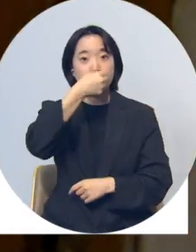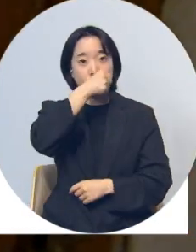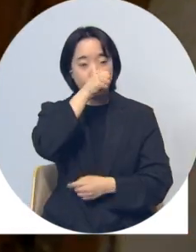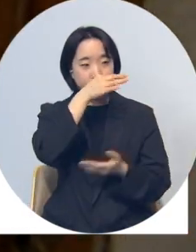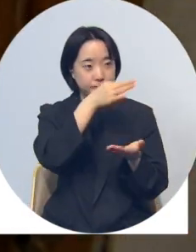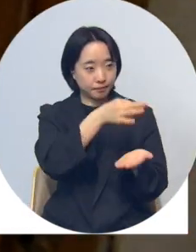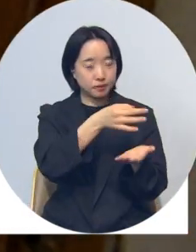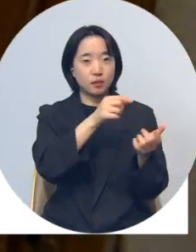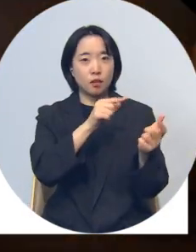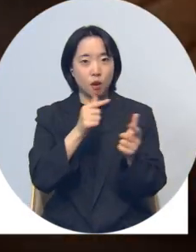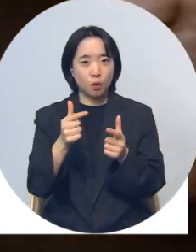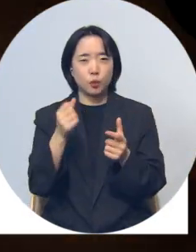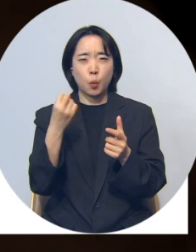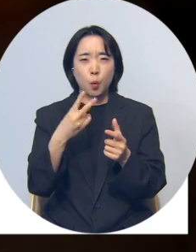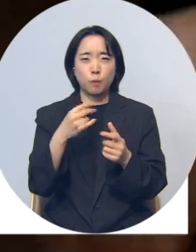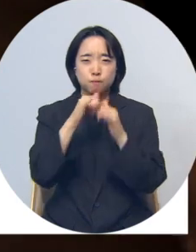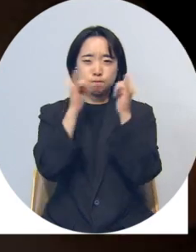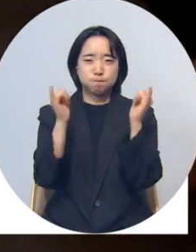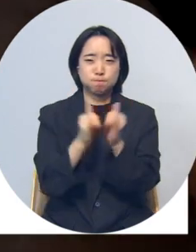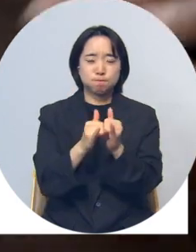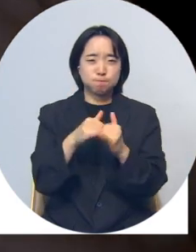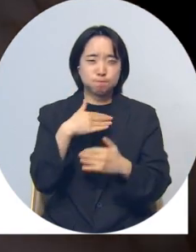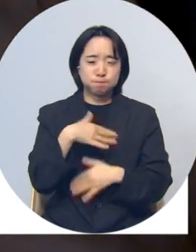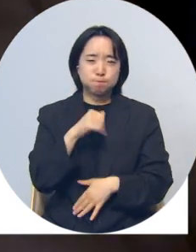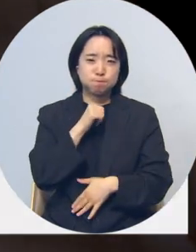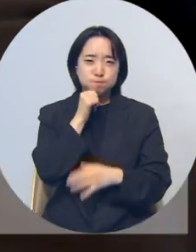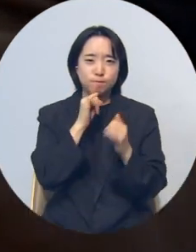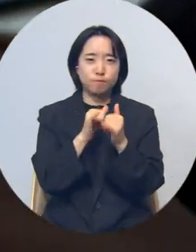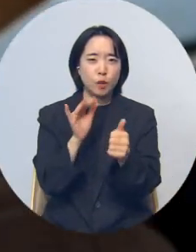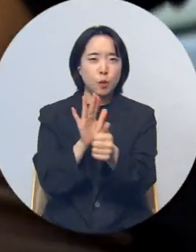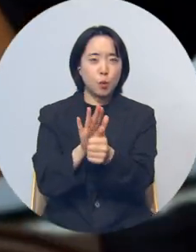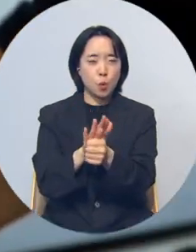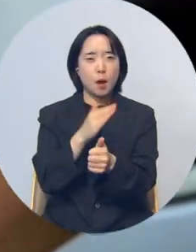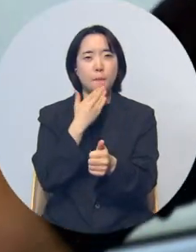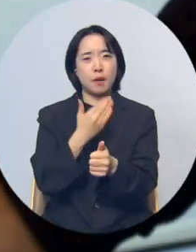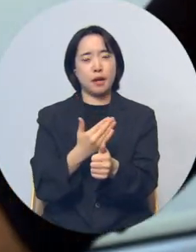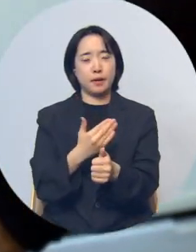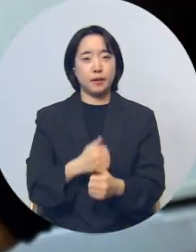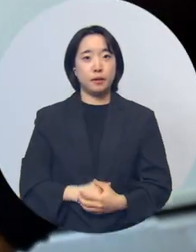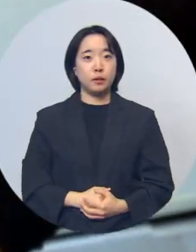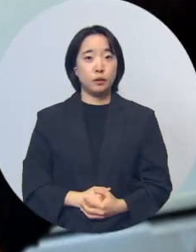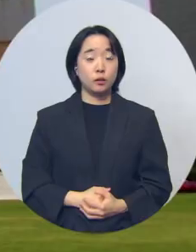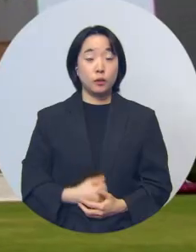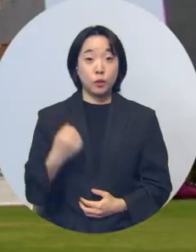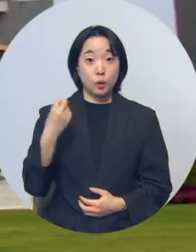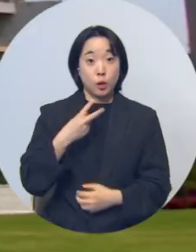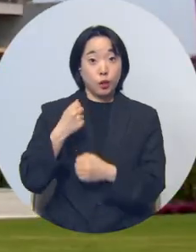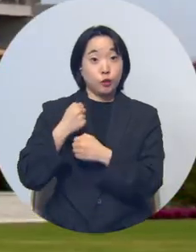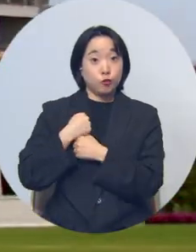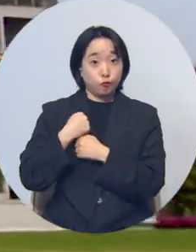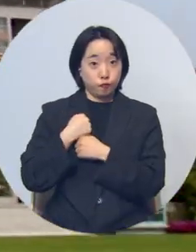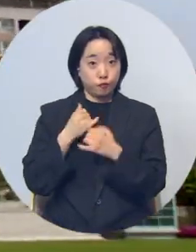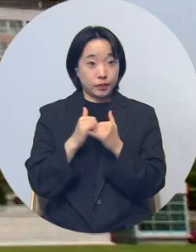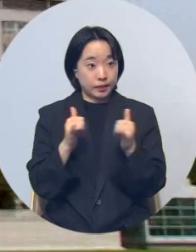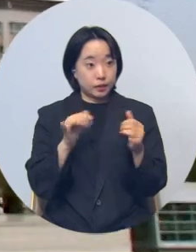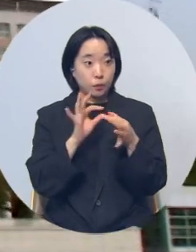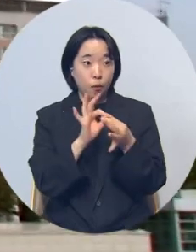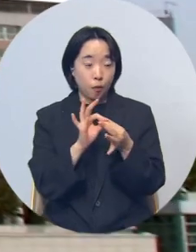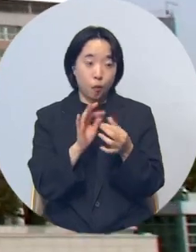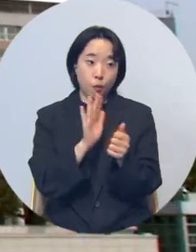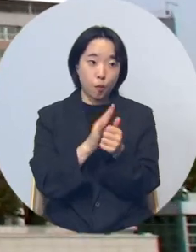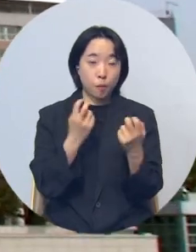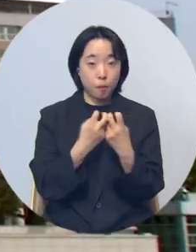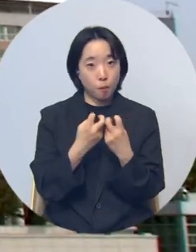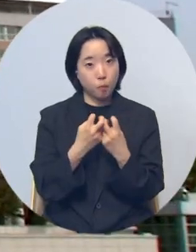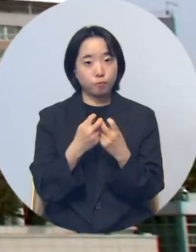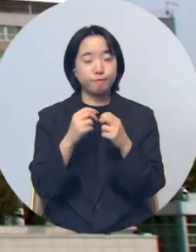학자를 두게 지원하는 방향이라고 밝혔습니다 군복무자 관련 지원의 구체적 내용은 논의 중이며